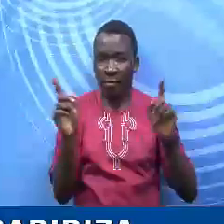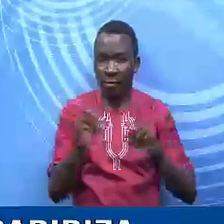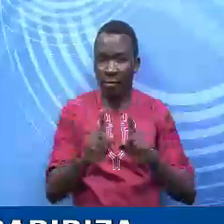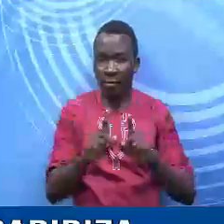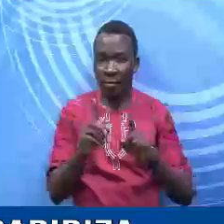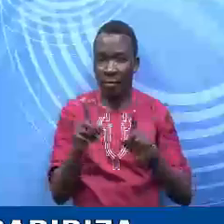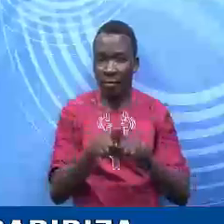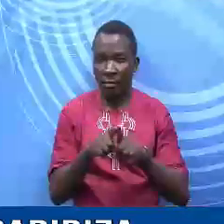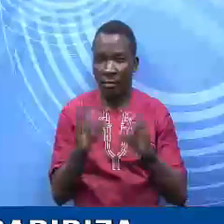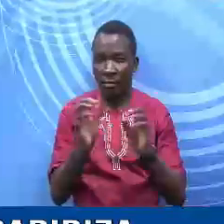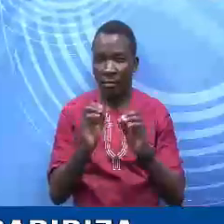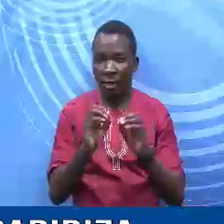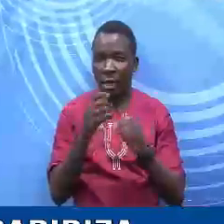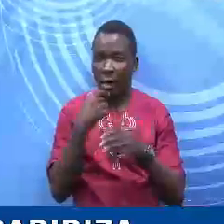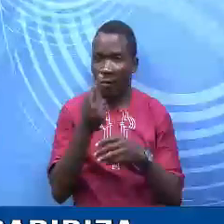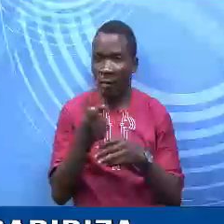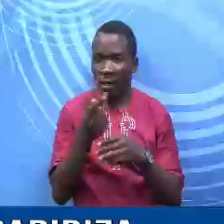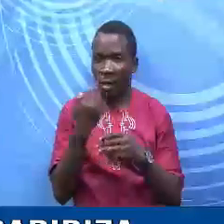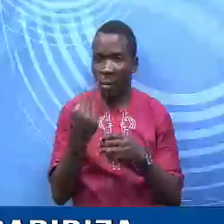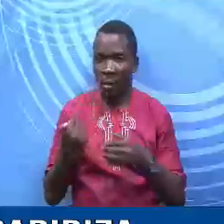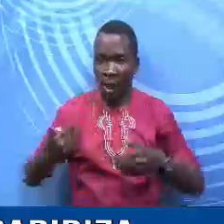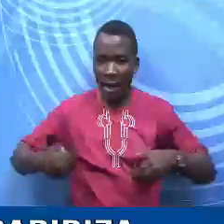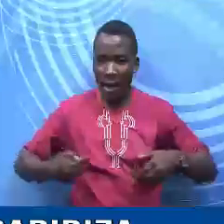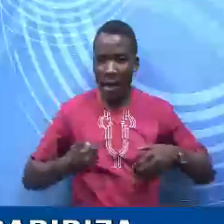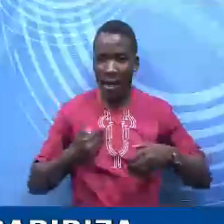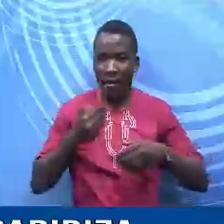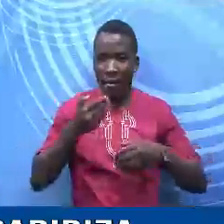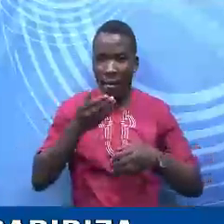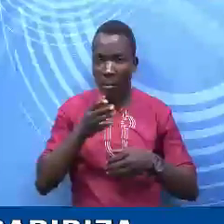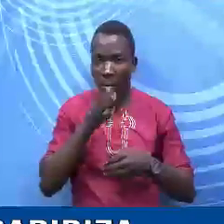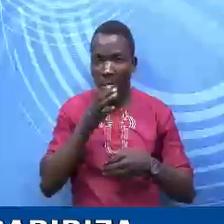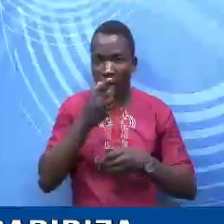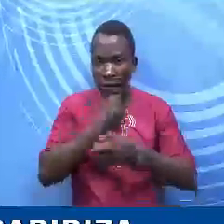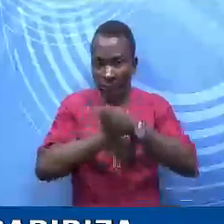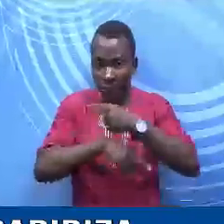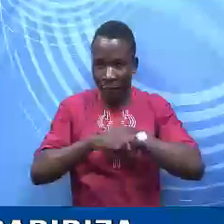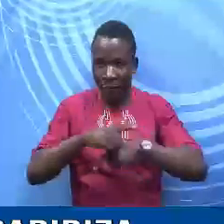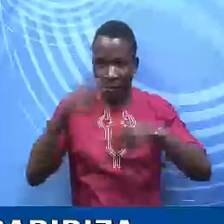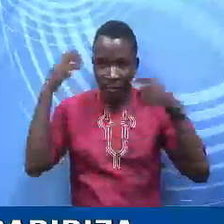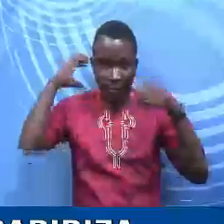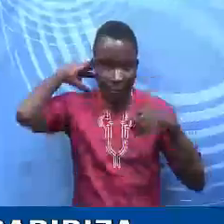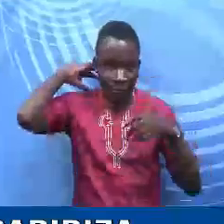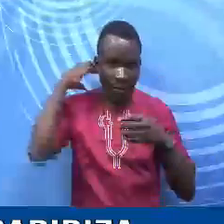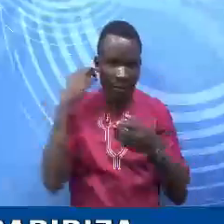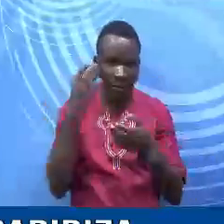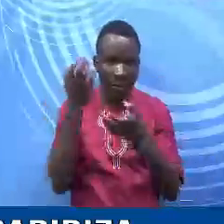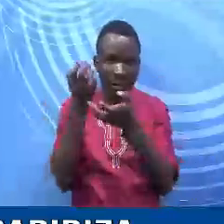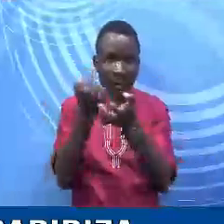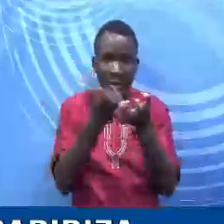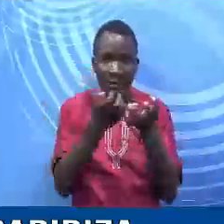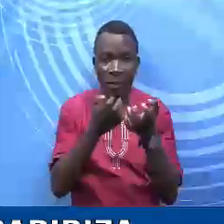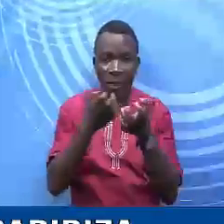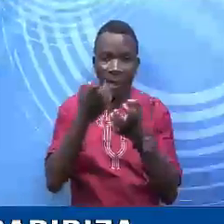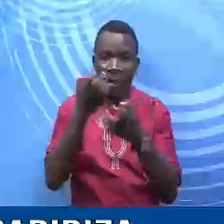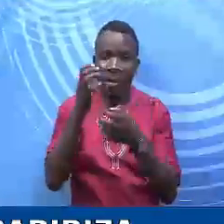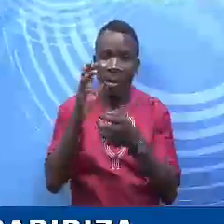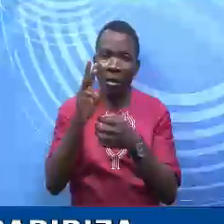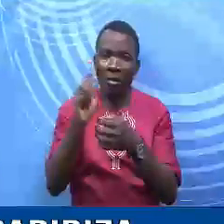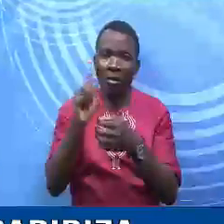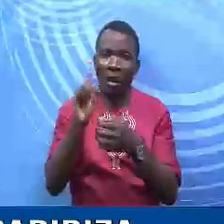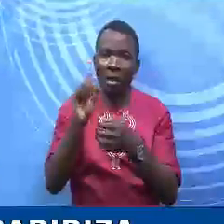uyu mugabo yarahetse ari uw'umudamu ufite ubumuga bw'umugongo nawe ukunda gusabira ku ishami rya wasake rya Nyarugenge riherereye mu mujyi wa